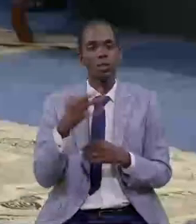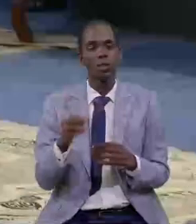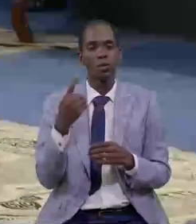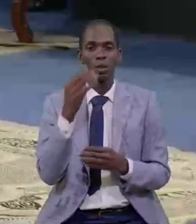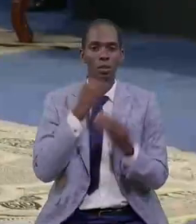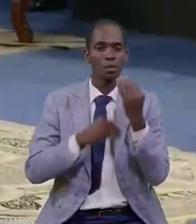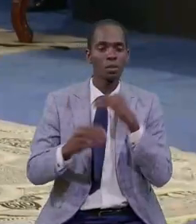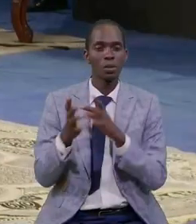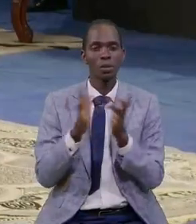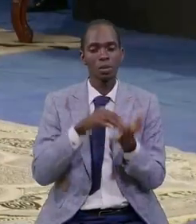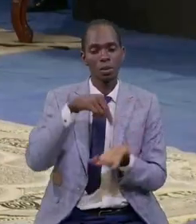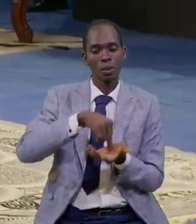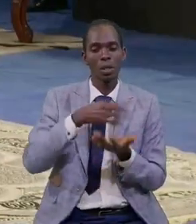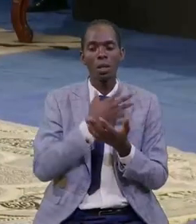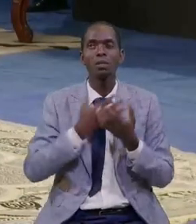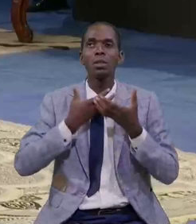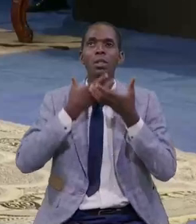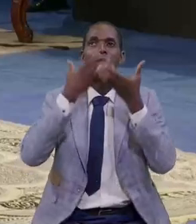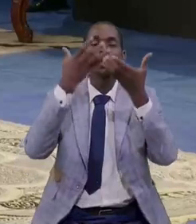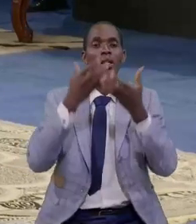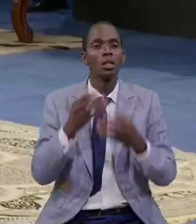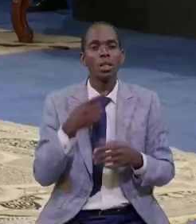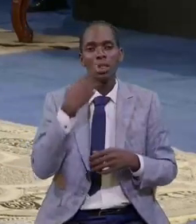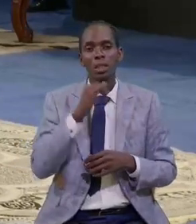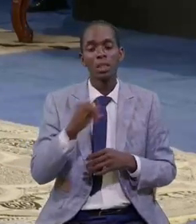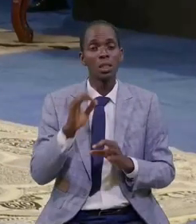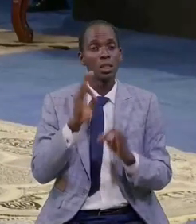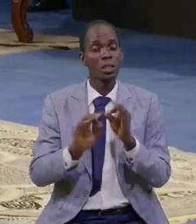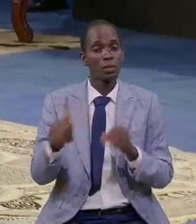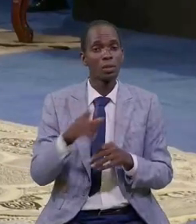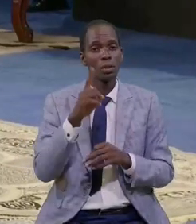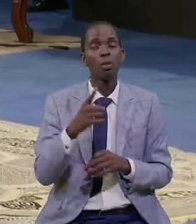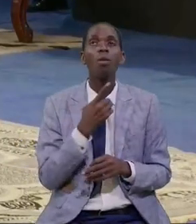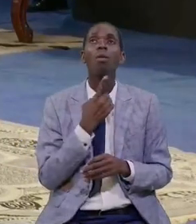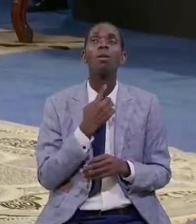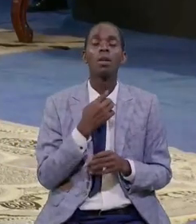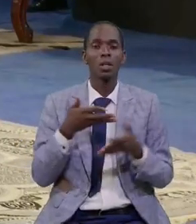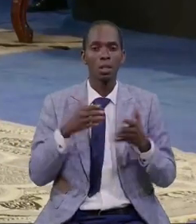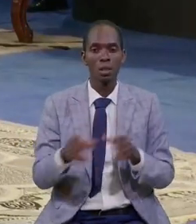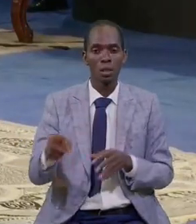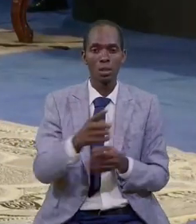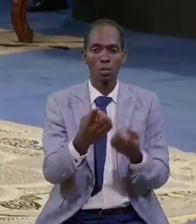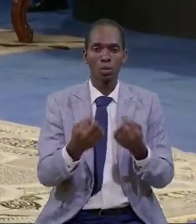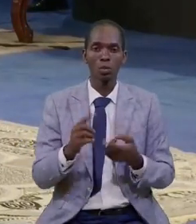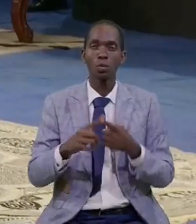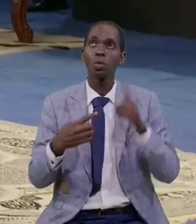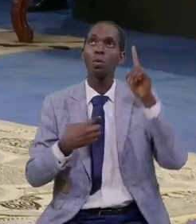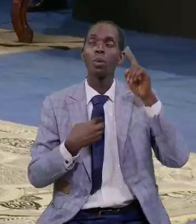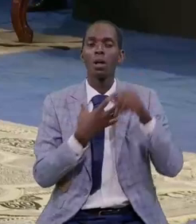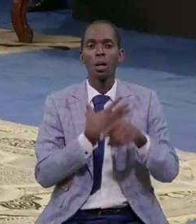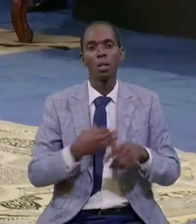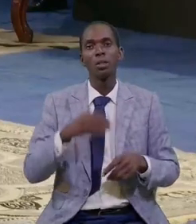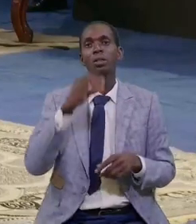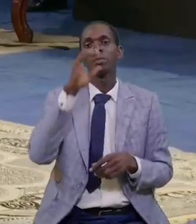debout scria si quelqu'un a soif qu'il vienne à moi et qu'il boiv